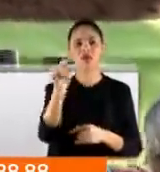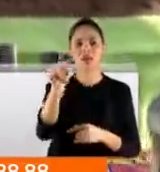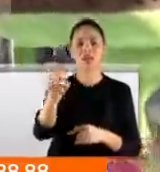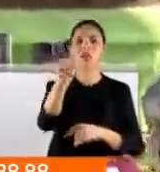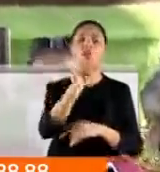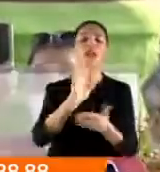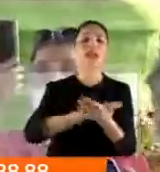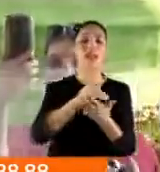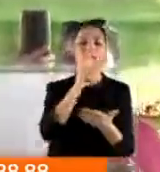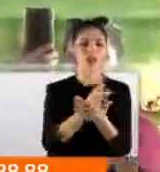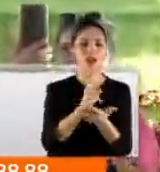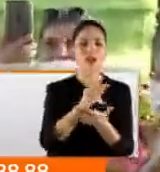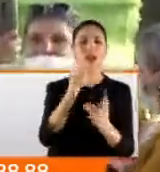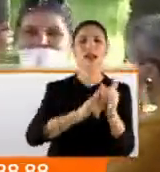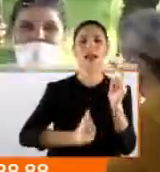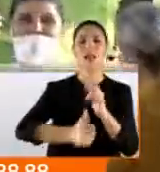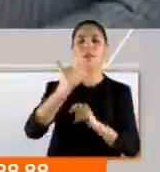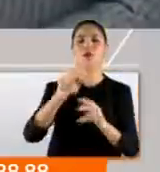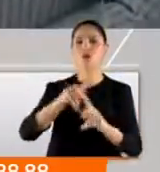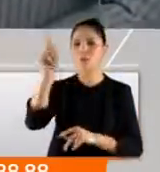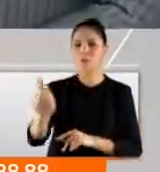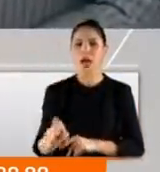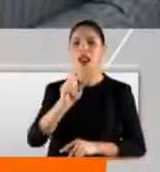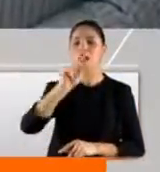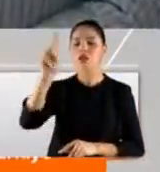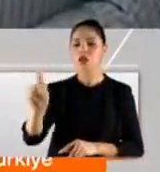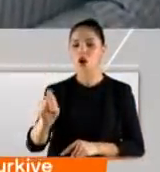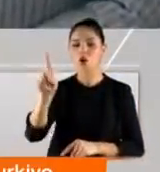istifa kararları Genel Başkan Akşener'e soruldu. Bütün